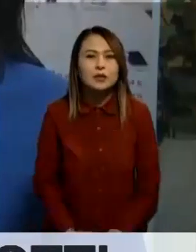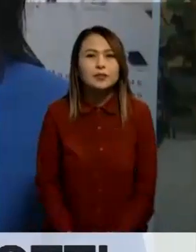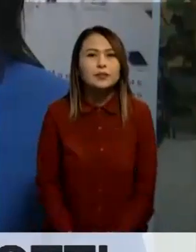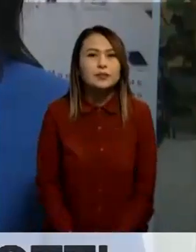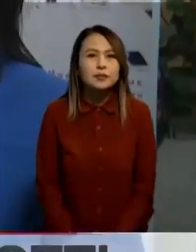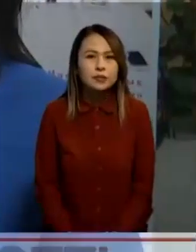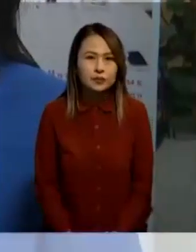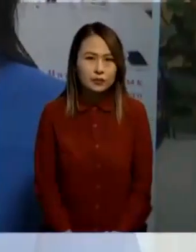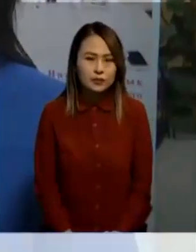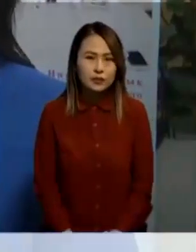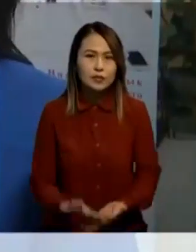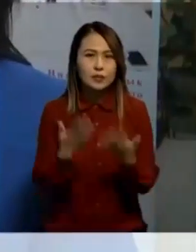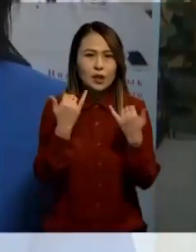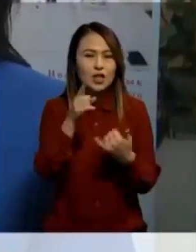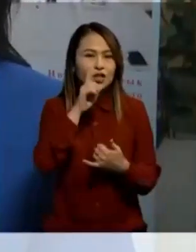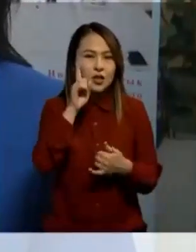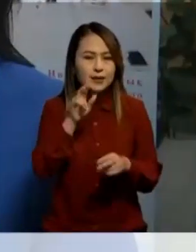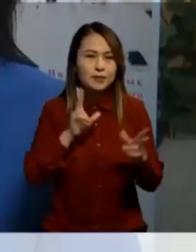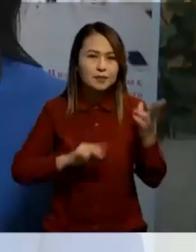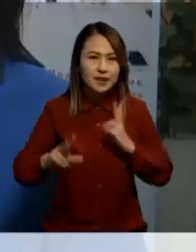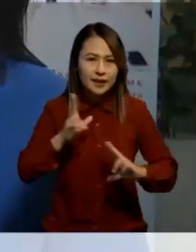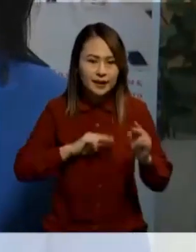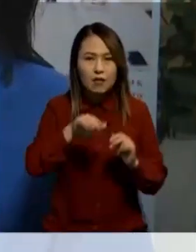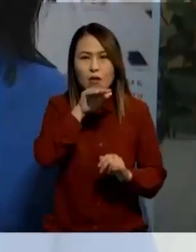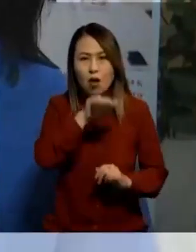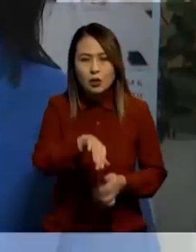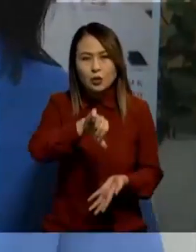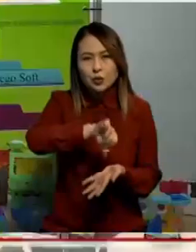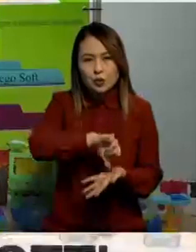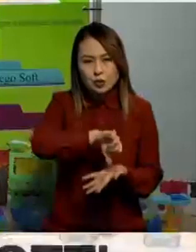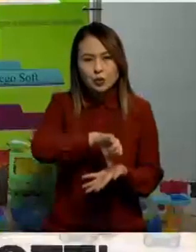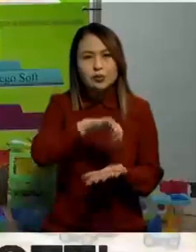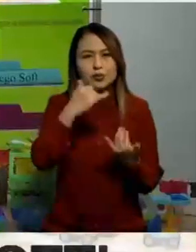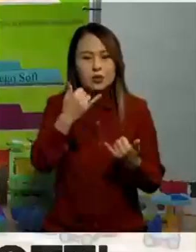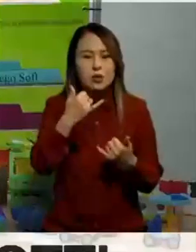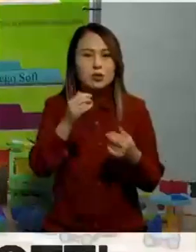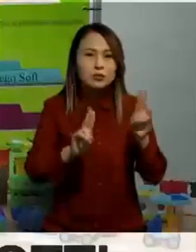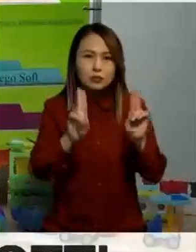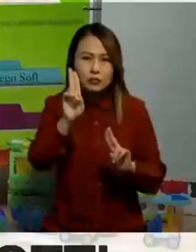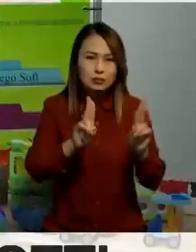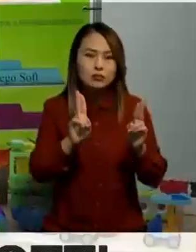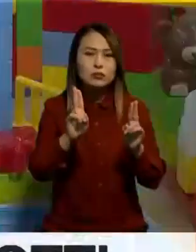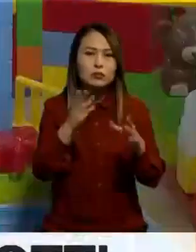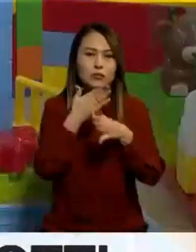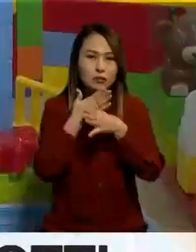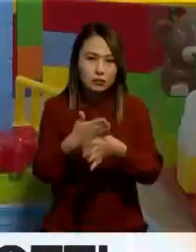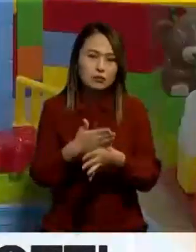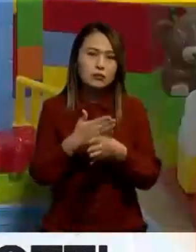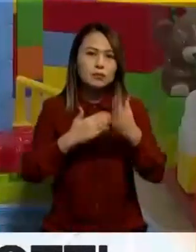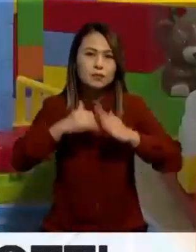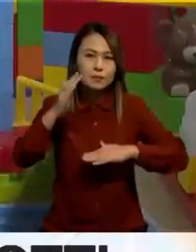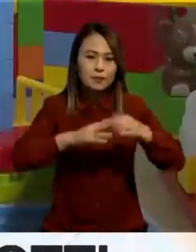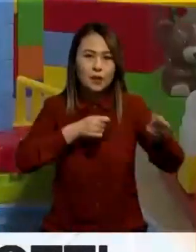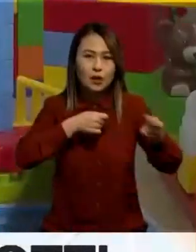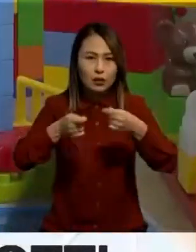негізгі мақсаты жас педагогтердің кәсіби дамуына үлес қосу және әдістемелік көмек көрсету. Тәжірибе